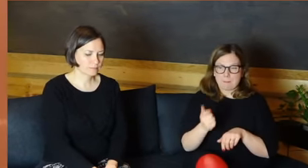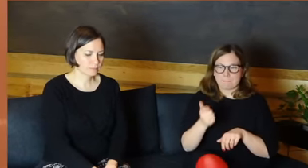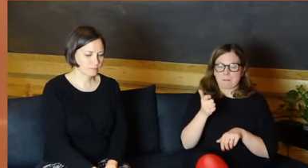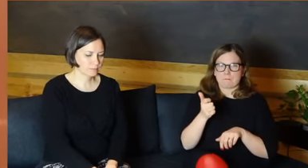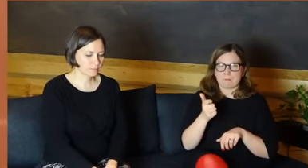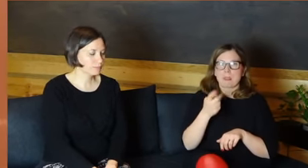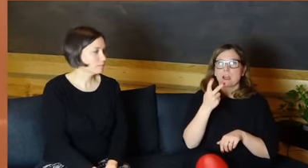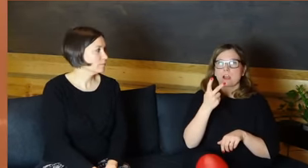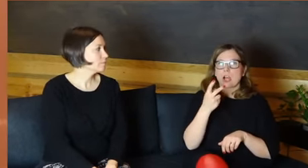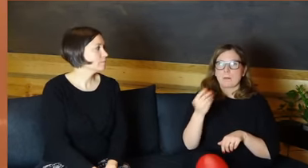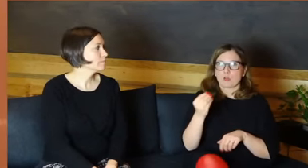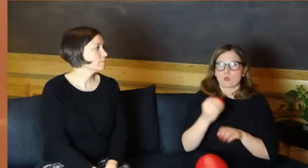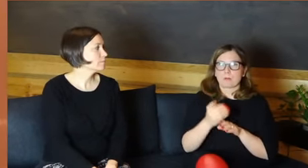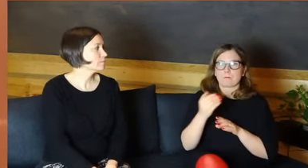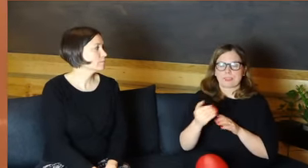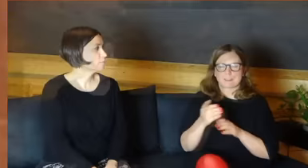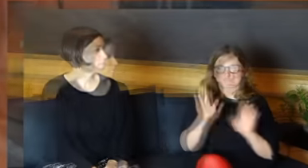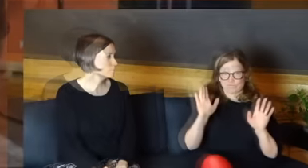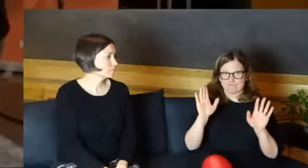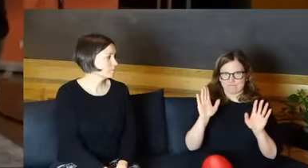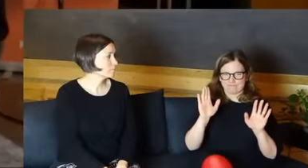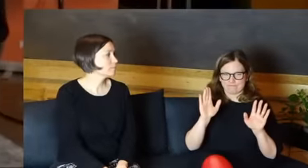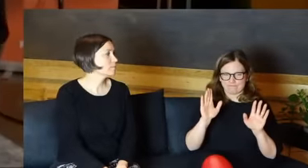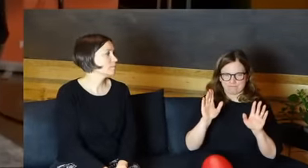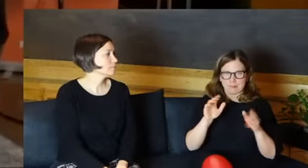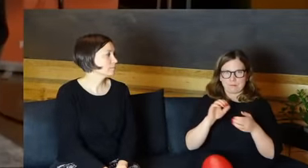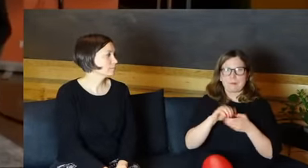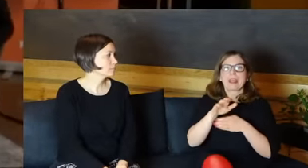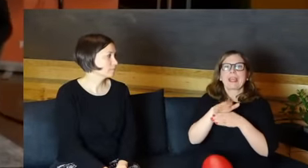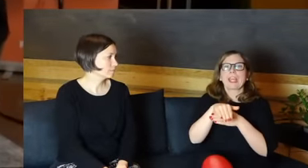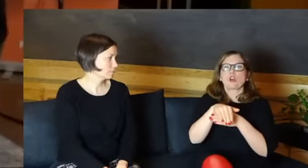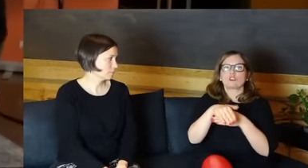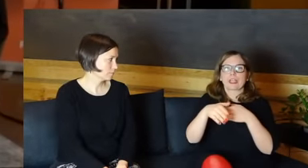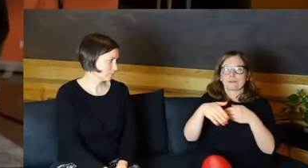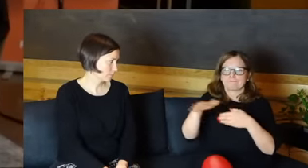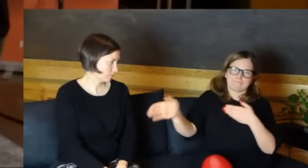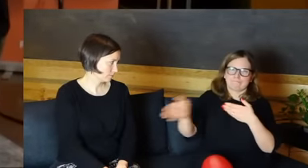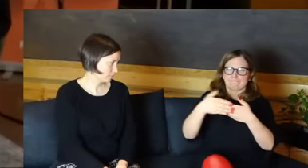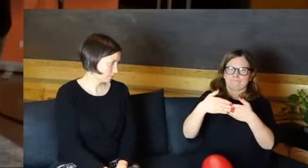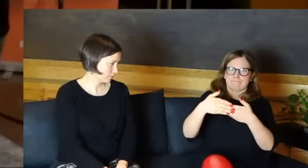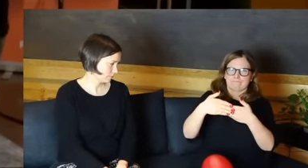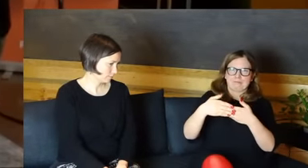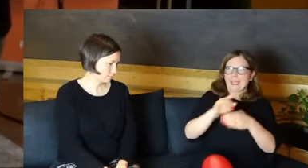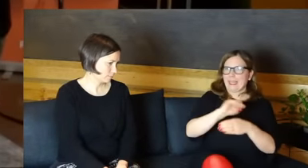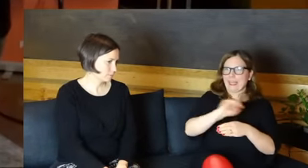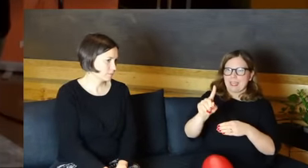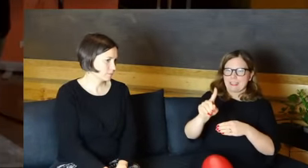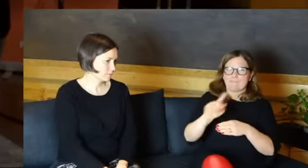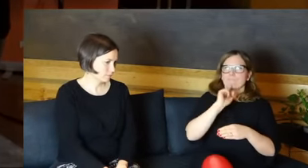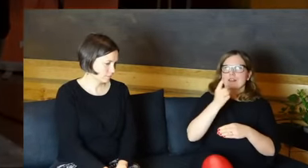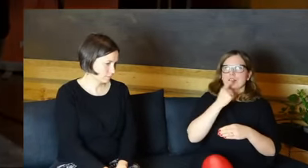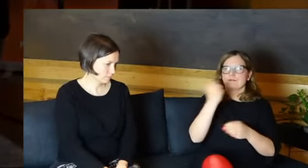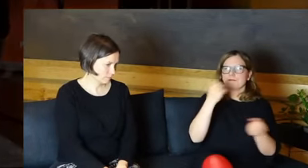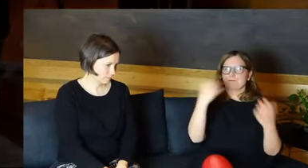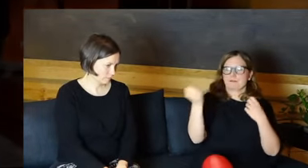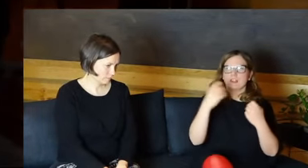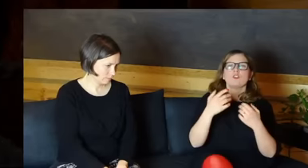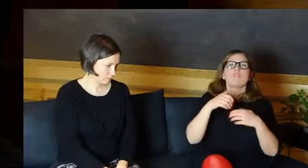2 minuutin päästä niin lyödään kiska kiinni. Tuleeko